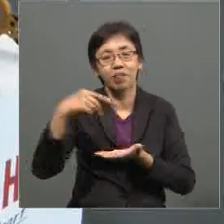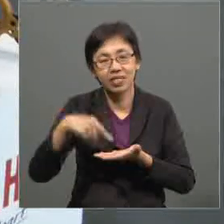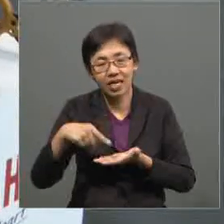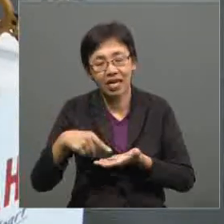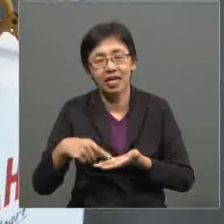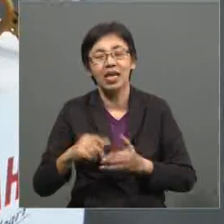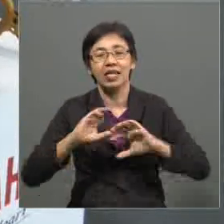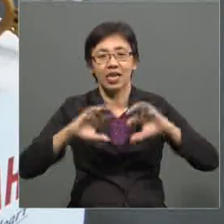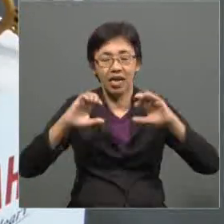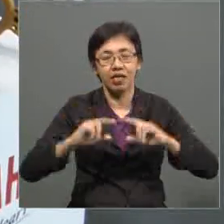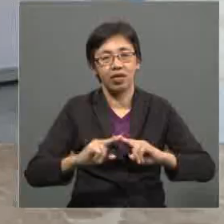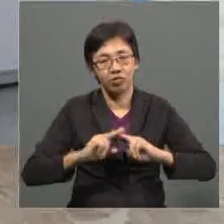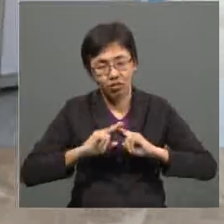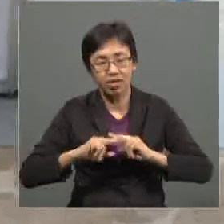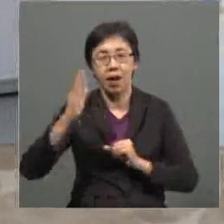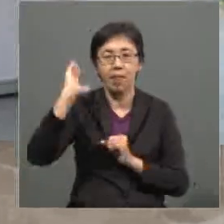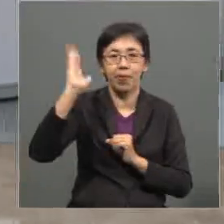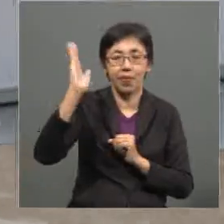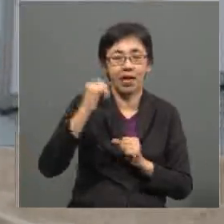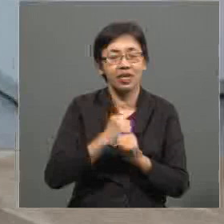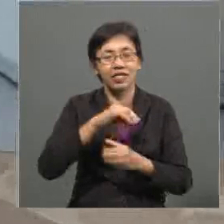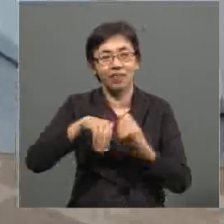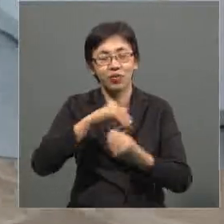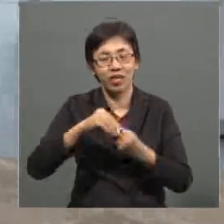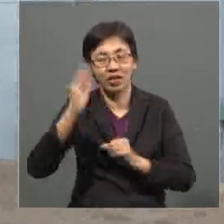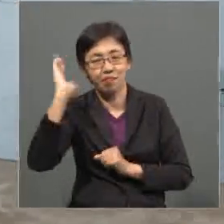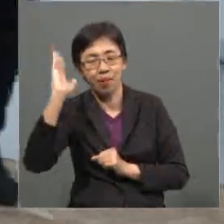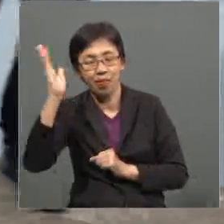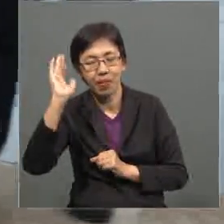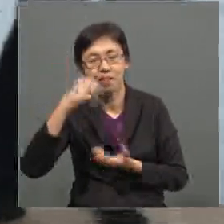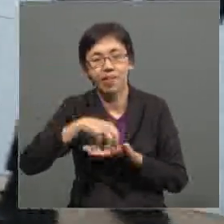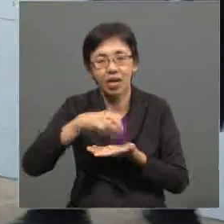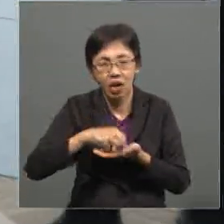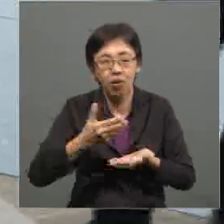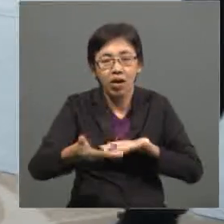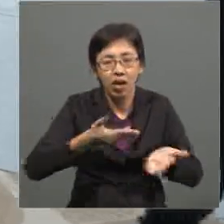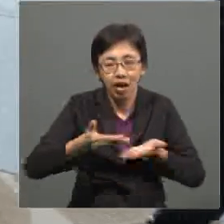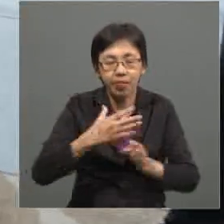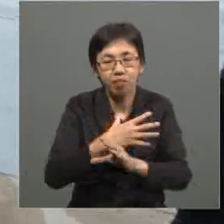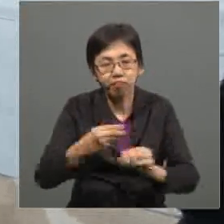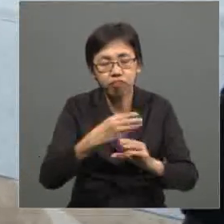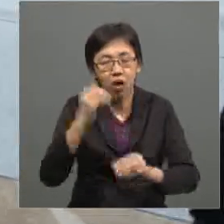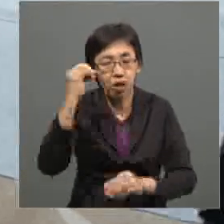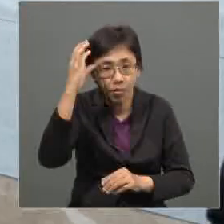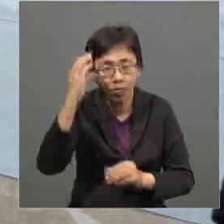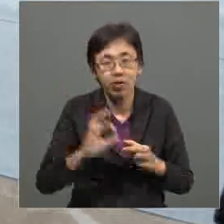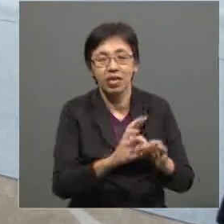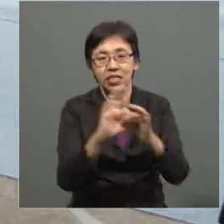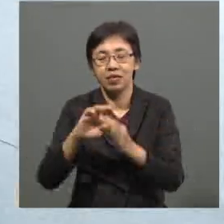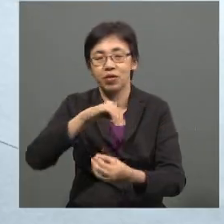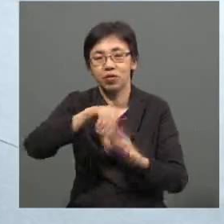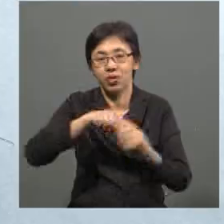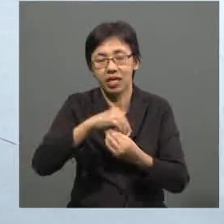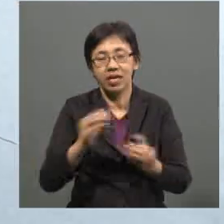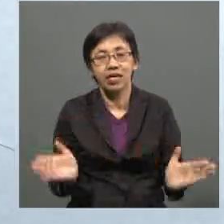ผู้แทนภาครัฐภาคเอกชนและผู้ประกอบการที่ใช้งานโดรนเพื่อแบ่งปันความรู้และเชื่อมโยงโอกาสทางธุรกิจผลักดัน